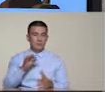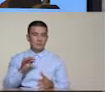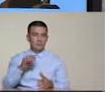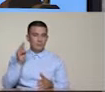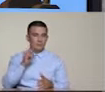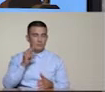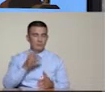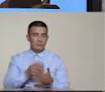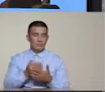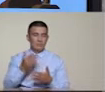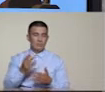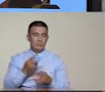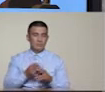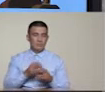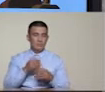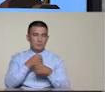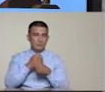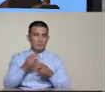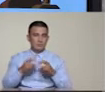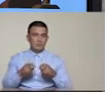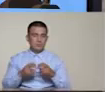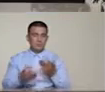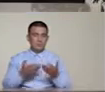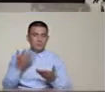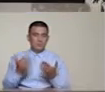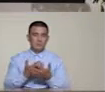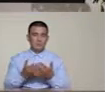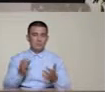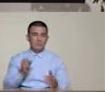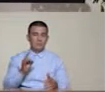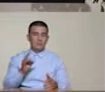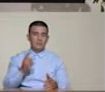o'rganishda arxeologiyaning o'rni deb nomlanadi.